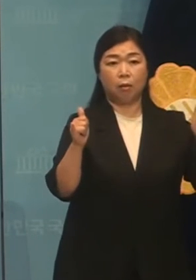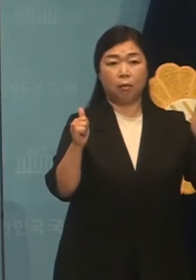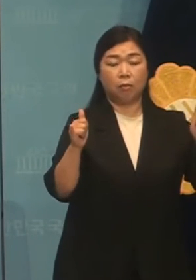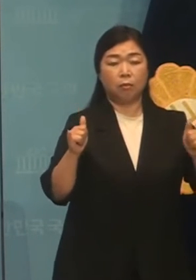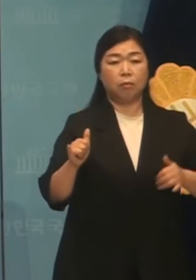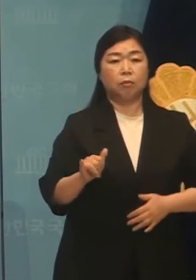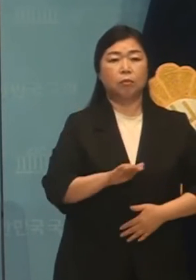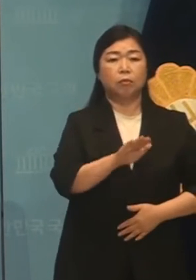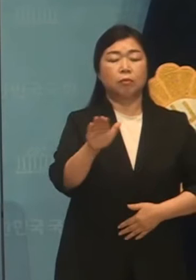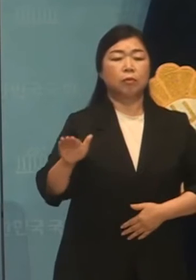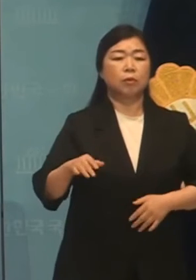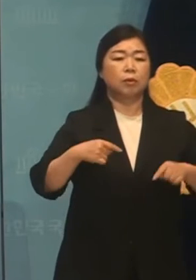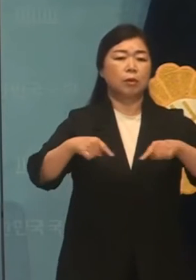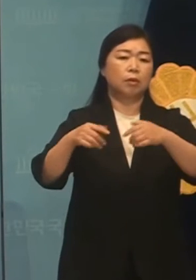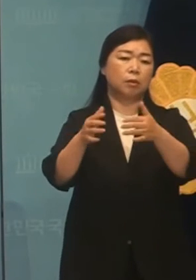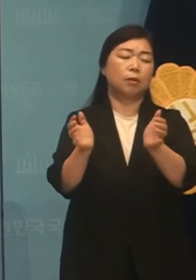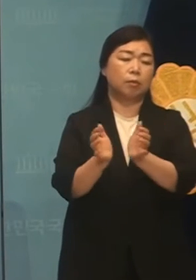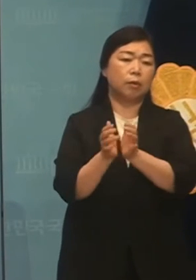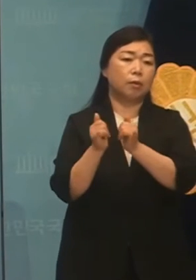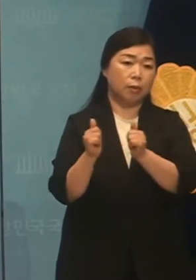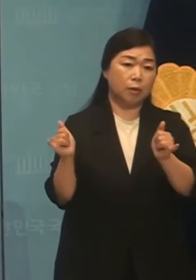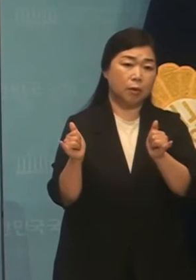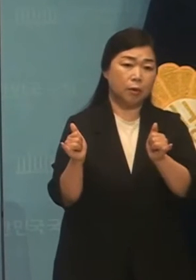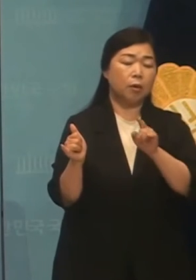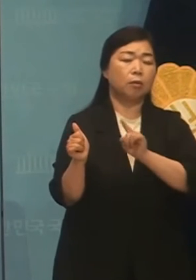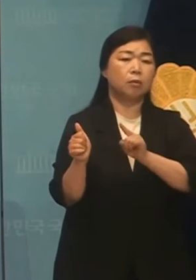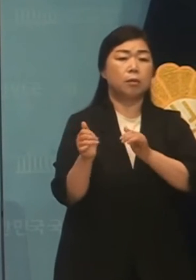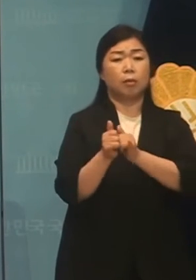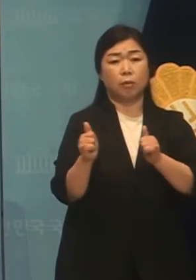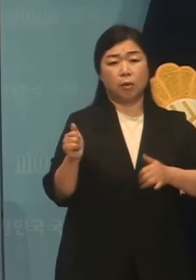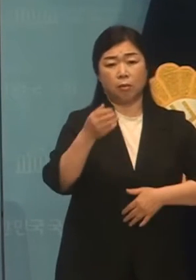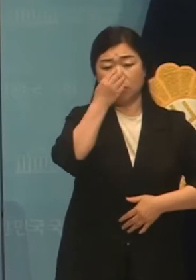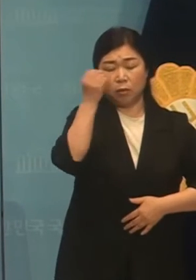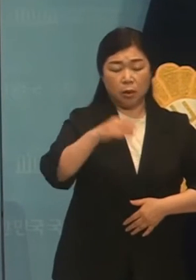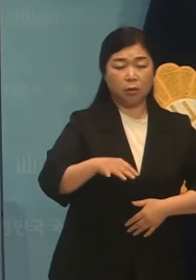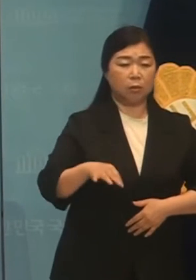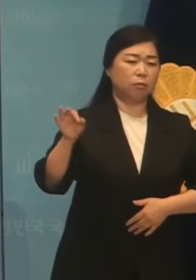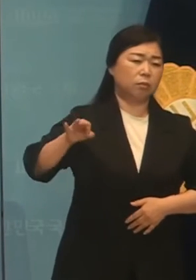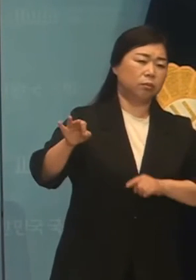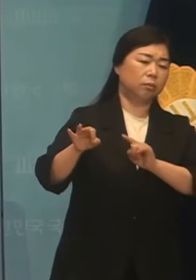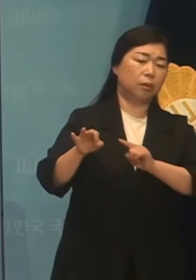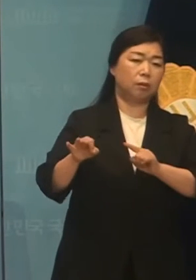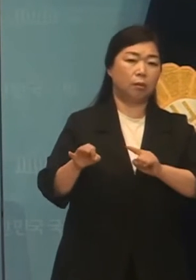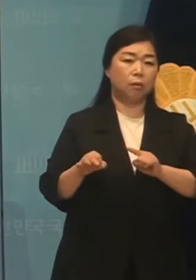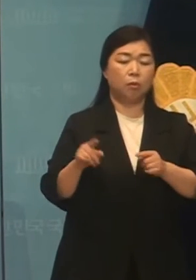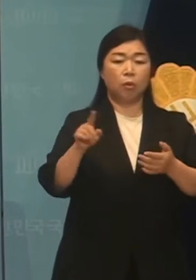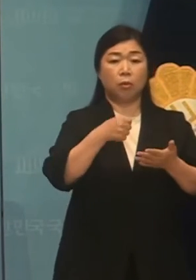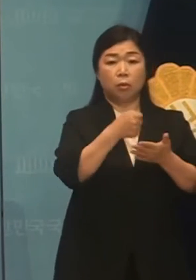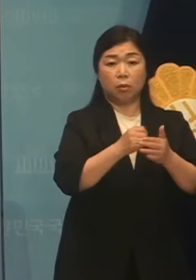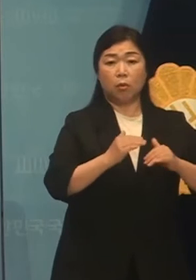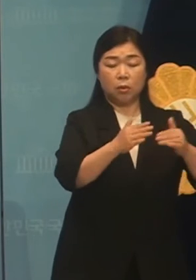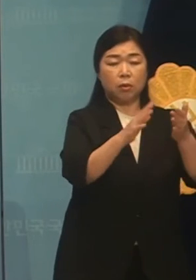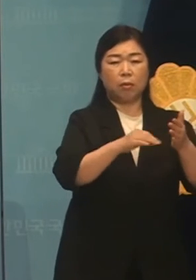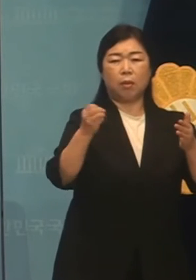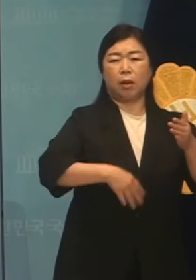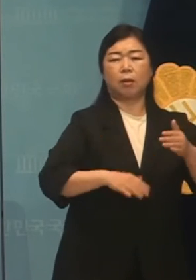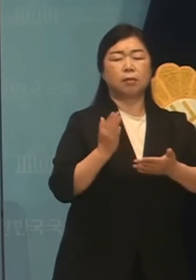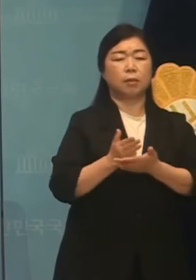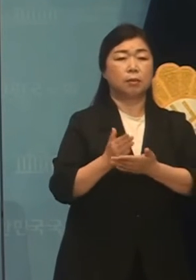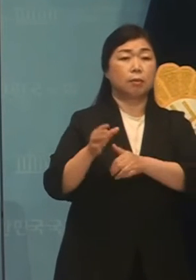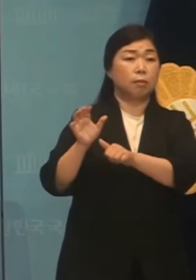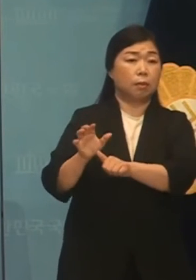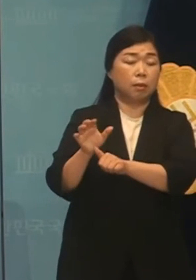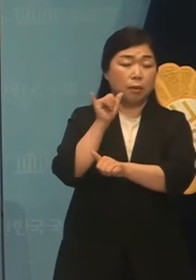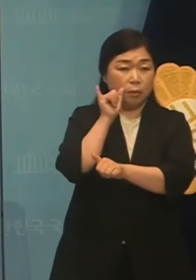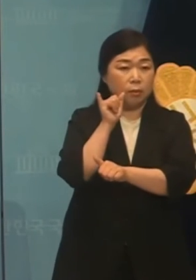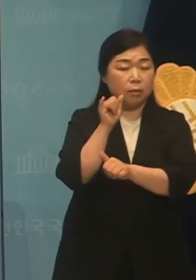우리 당의 기관 자원들입니다. 이런 당원들을 무시하고 멸시하고 의사결정 과정에 배제하고 심지어는